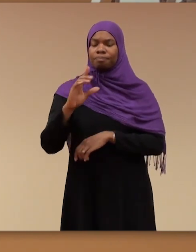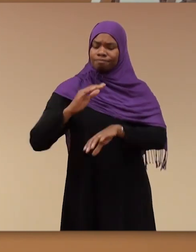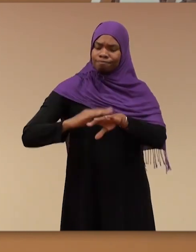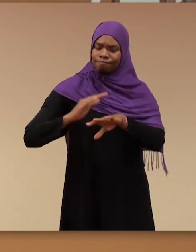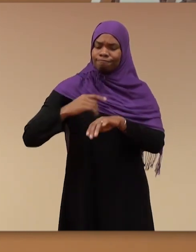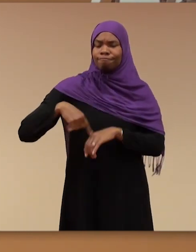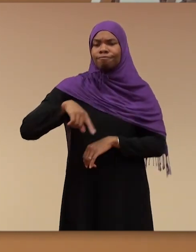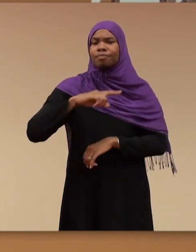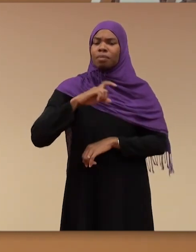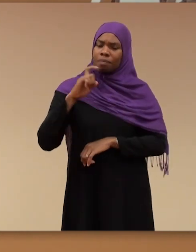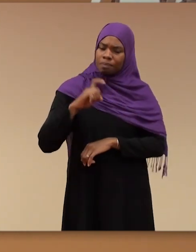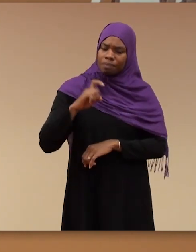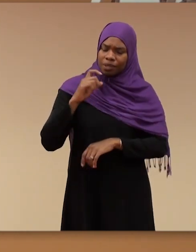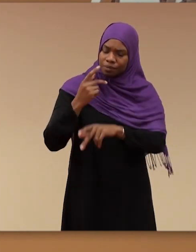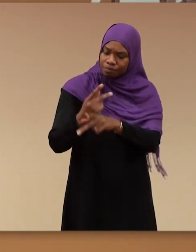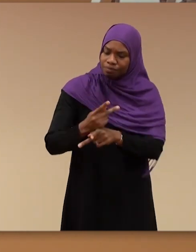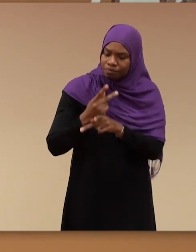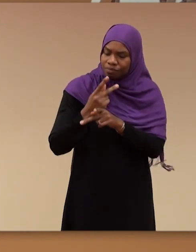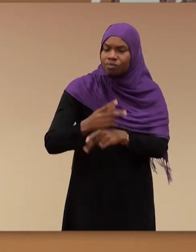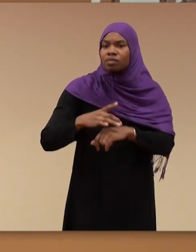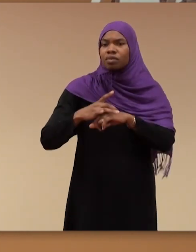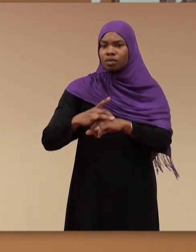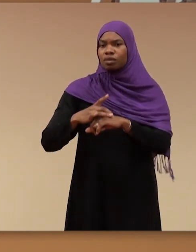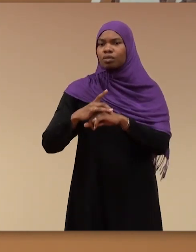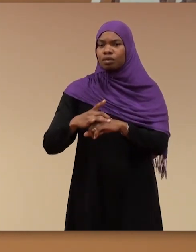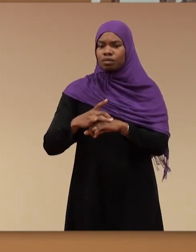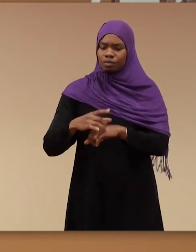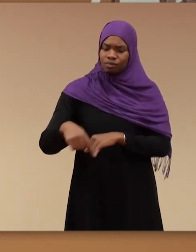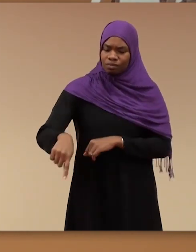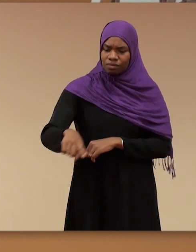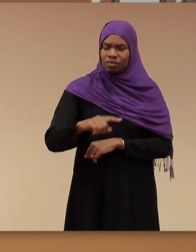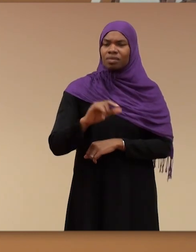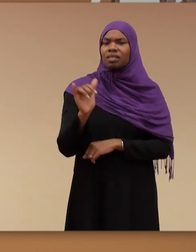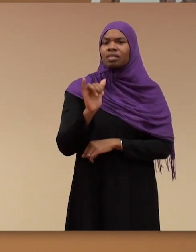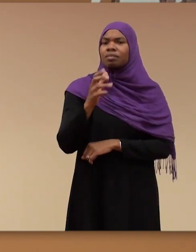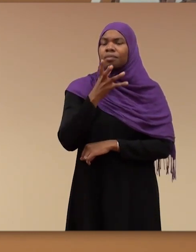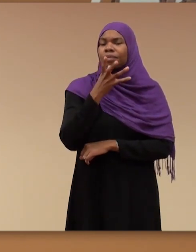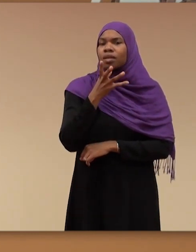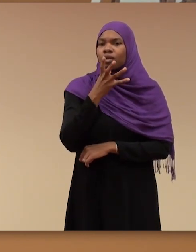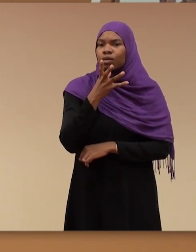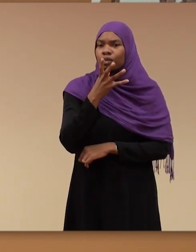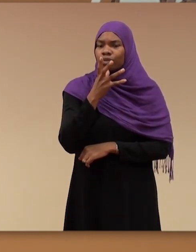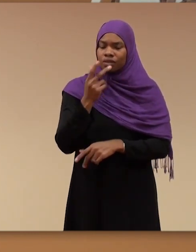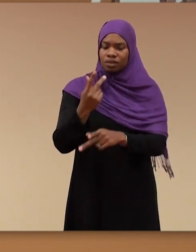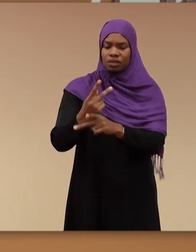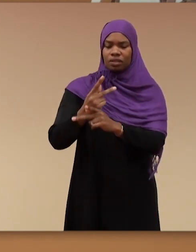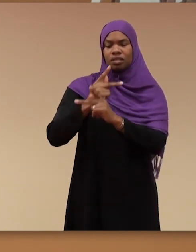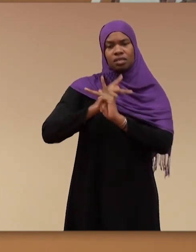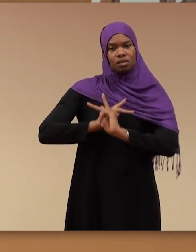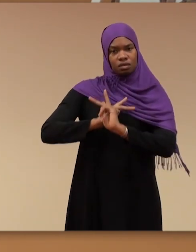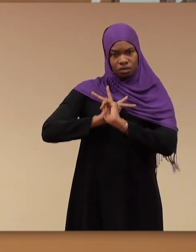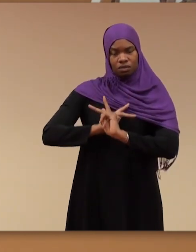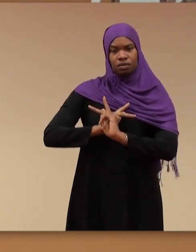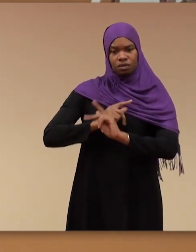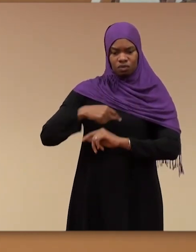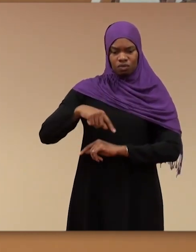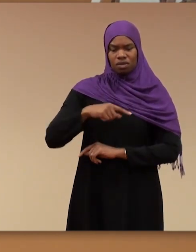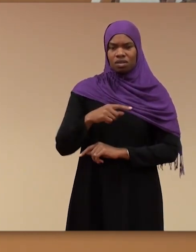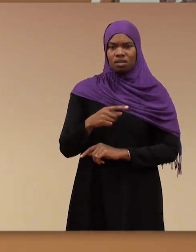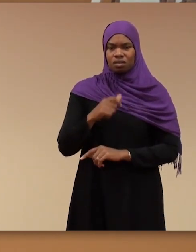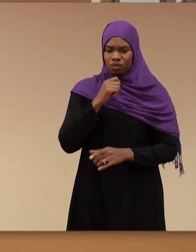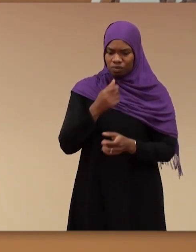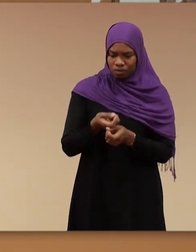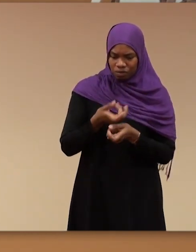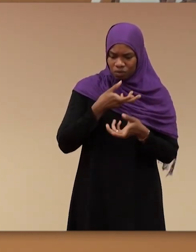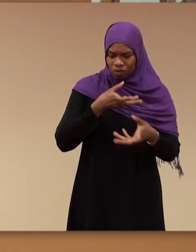فَإِنَّهَا بِكُمْ بَرَّ. It's been good to you, like a mother. So we should not litter, we should not